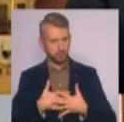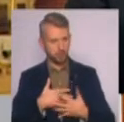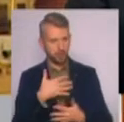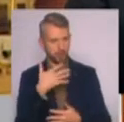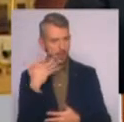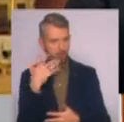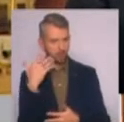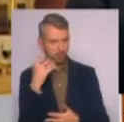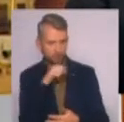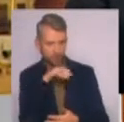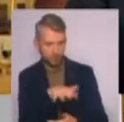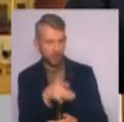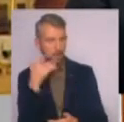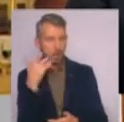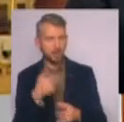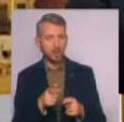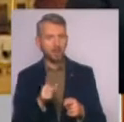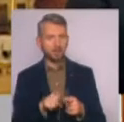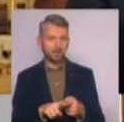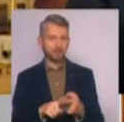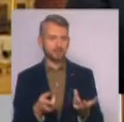Це клінічний навіть